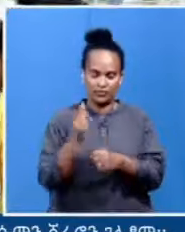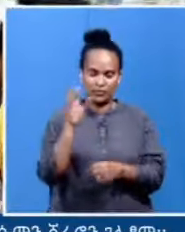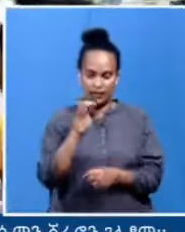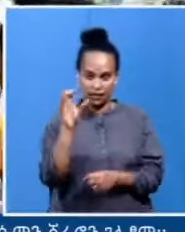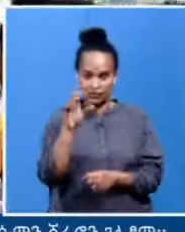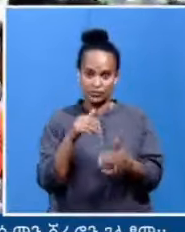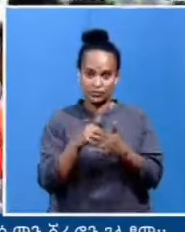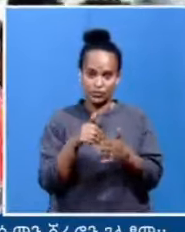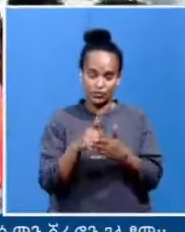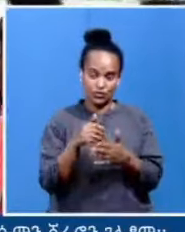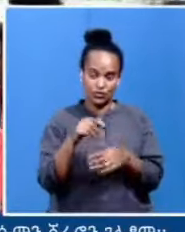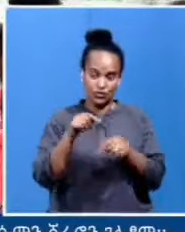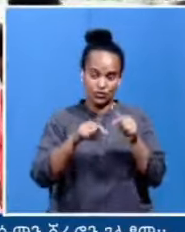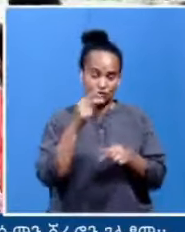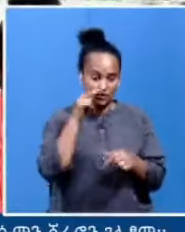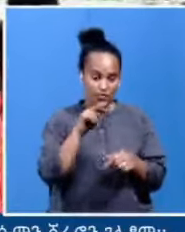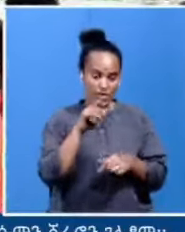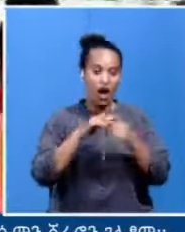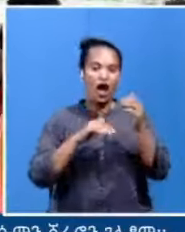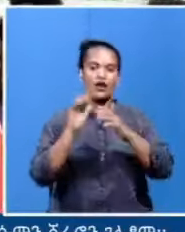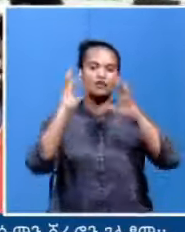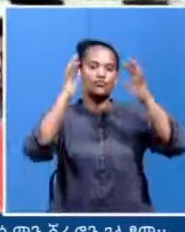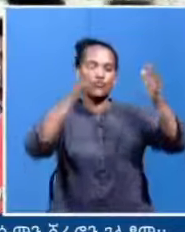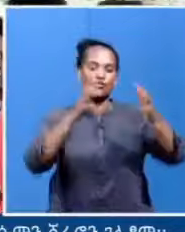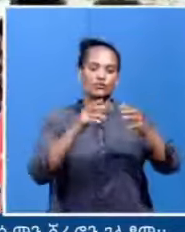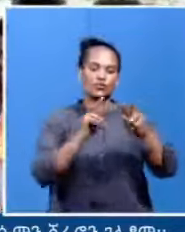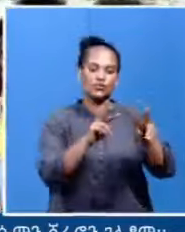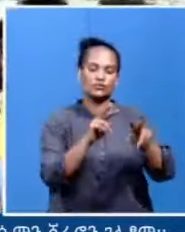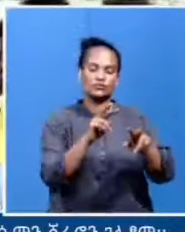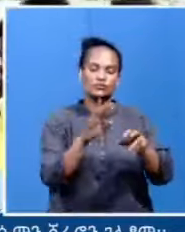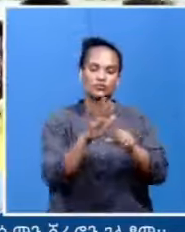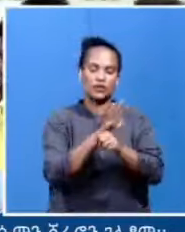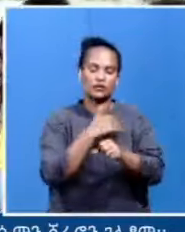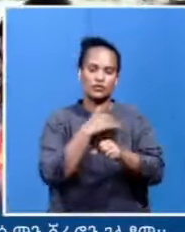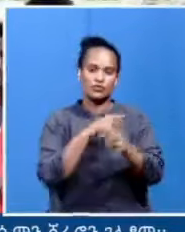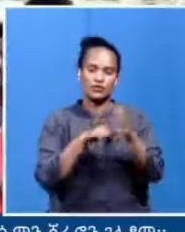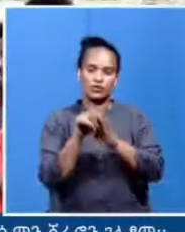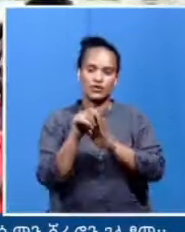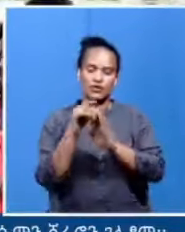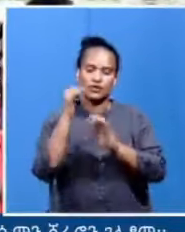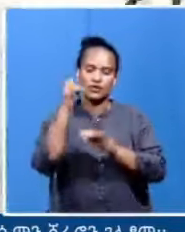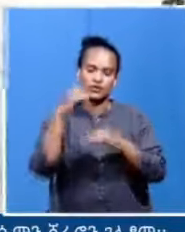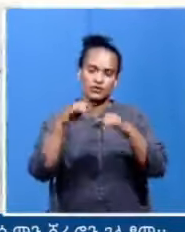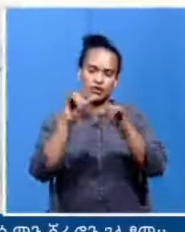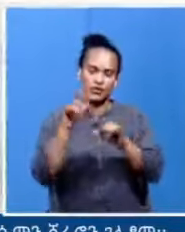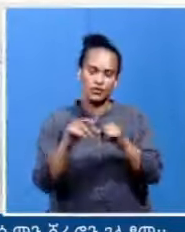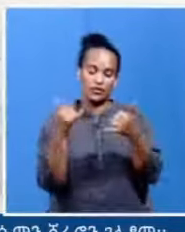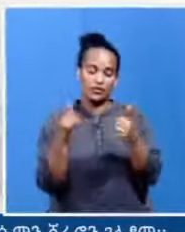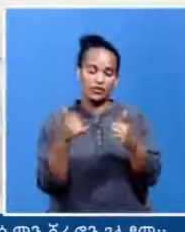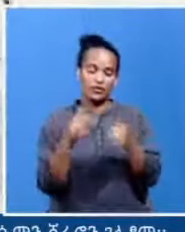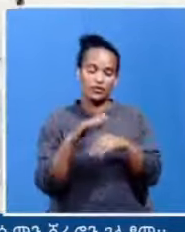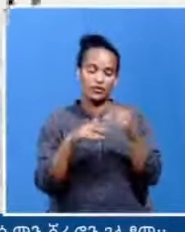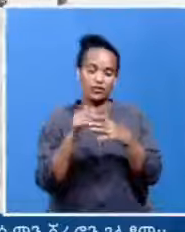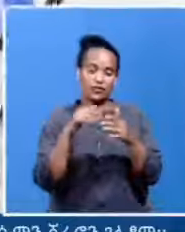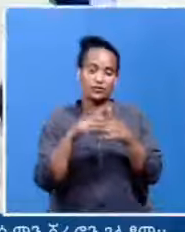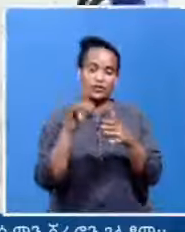ከምቲ ኩዕሶ እግሪ ንሪኢ ዝነበርና ሃንድቦሉን ሙሉእ ትኩረት ረኪቡ ሓሪፍ ፖቴንሻሉን ስለ ዘለዎ ትግራይ ቀጻልነት ክህሉ ክኽእል እኒሄ። ተፃዋታይ ኩዕሶ ኢድ